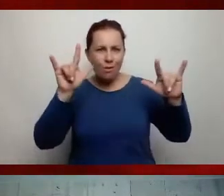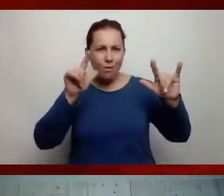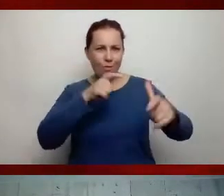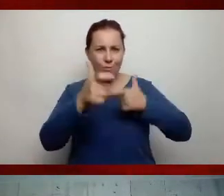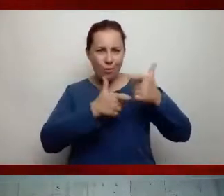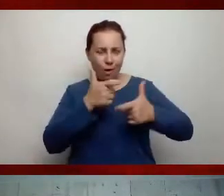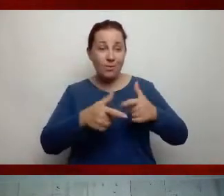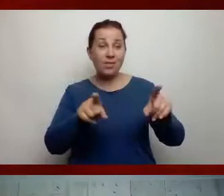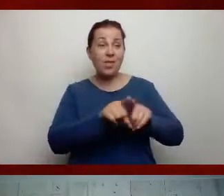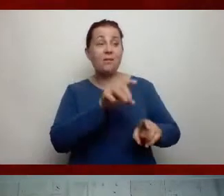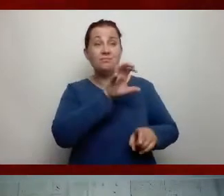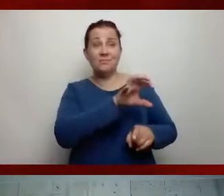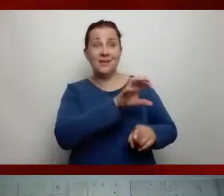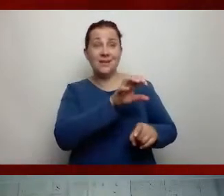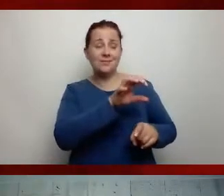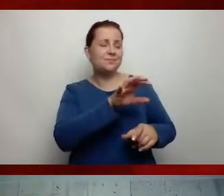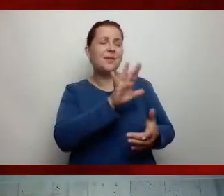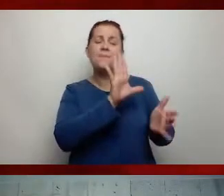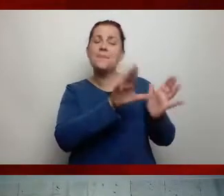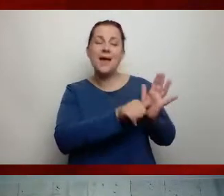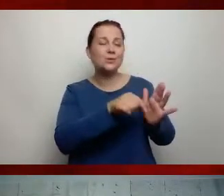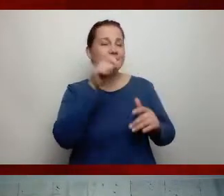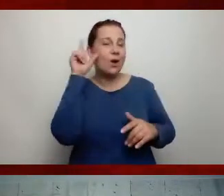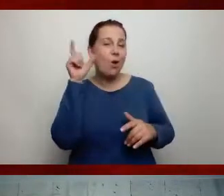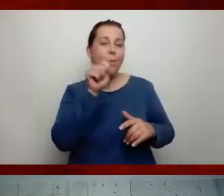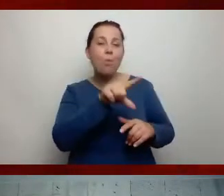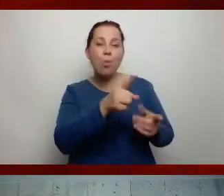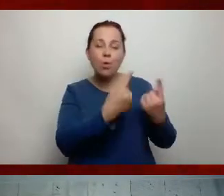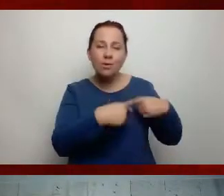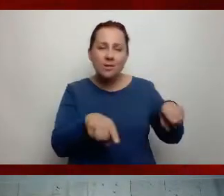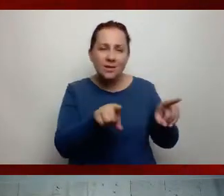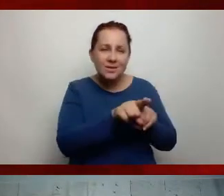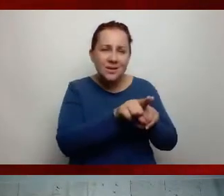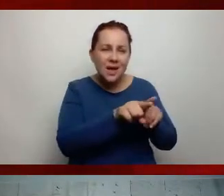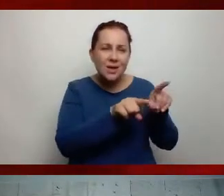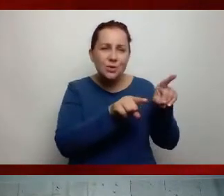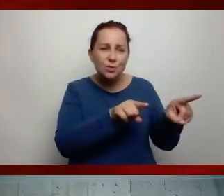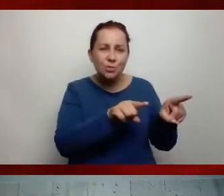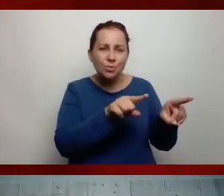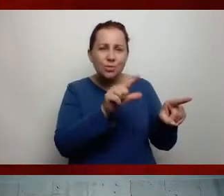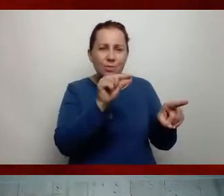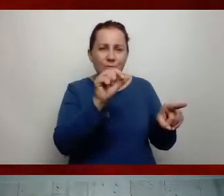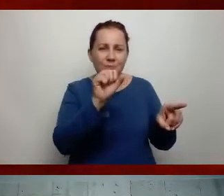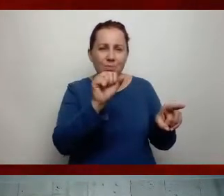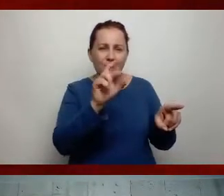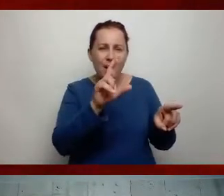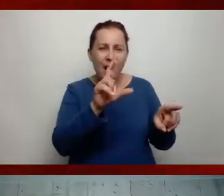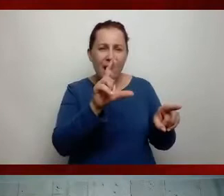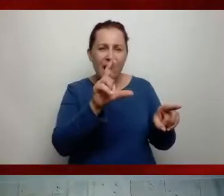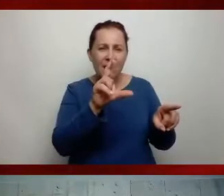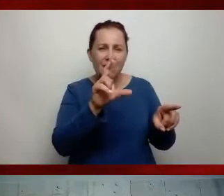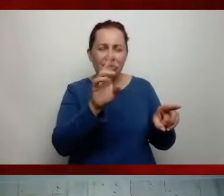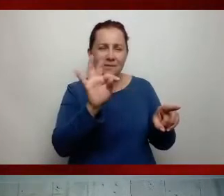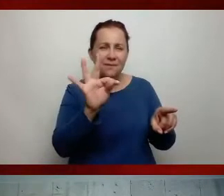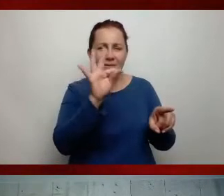w Zakopanem działa zespół Palfy Groove, który wykonuje również